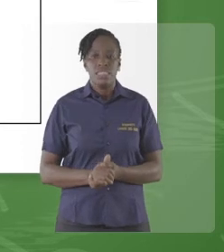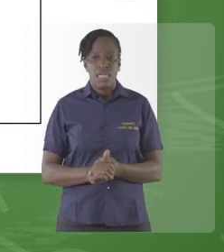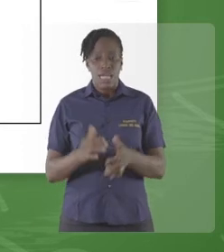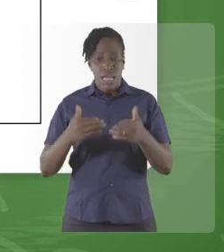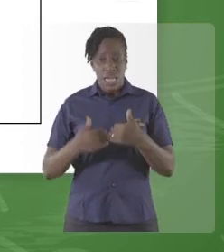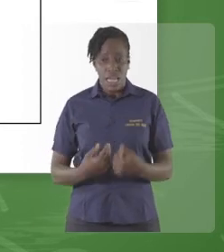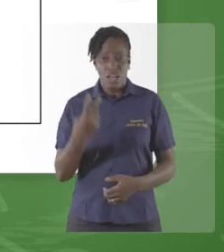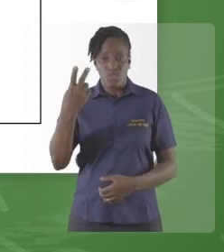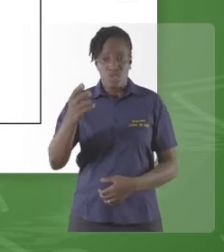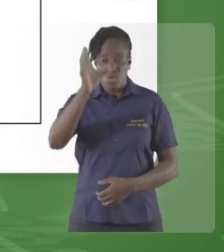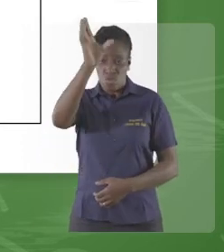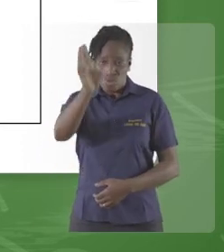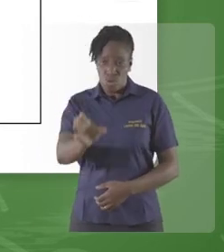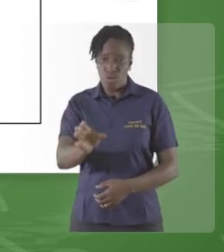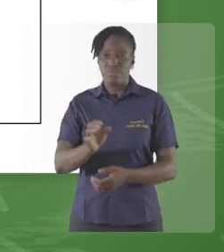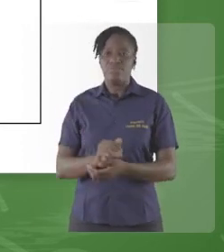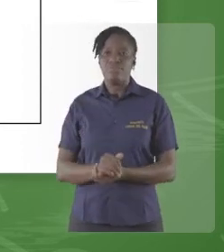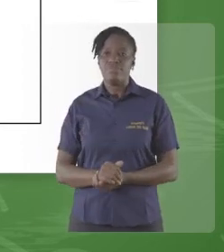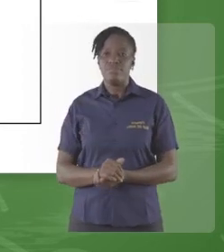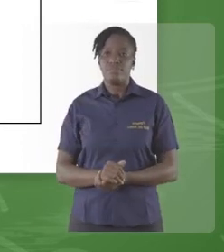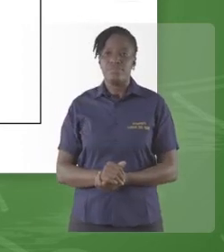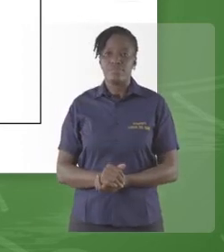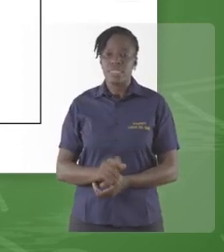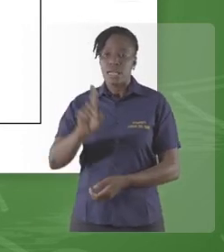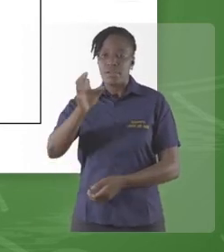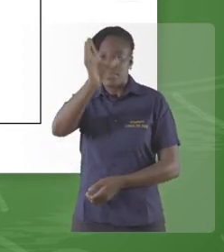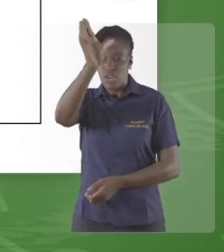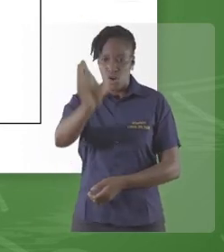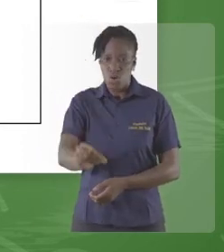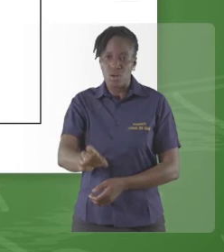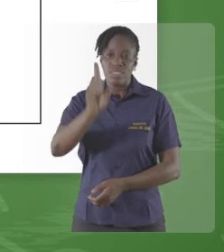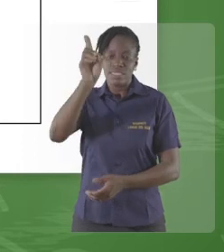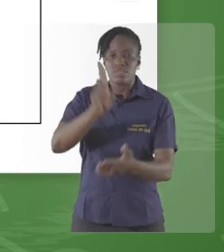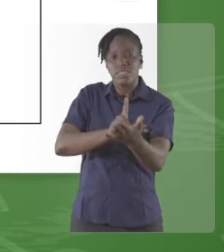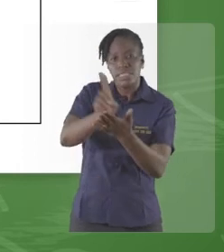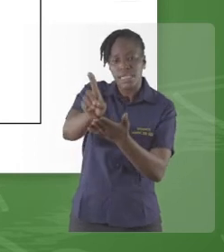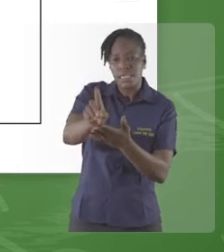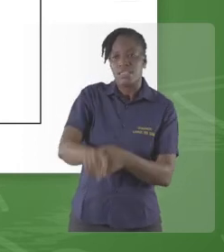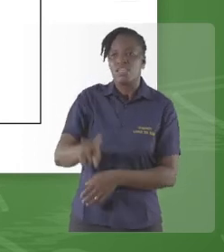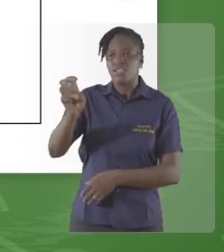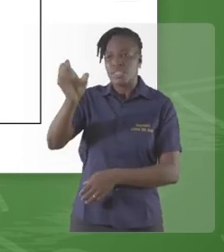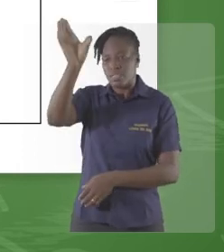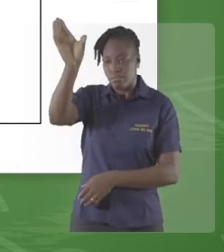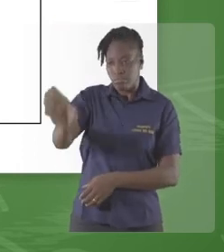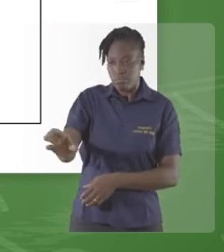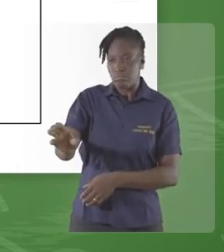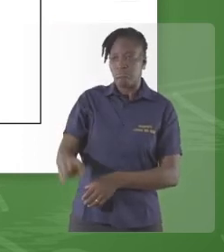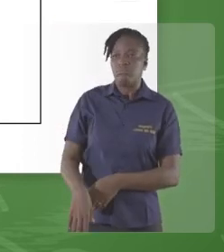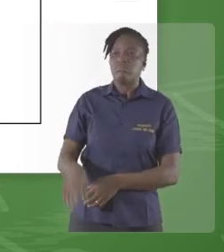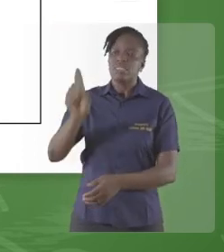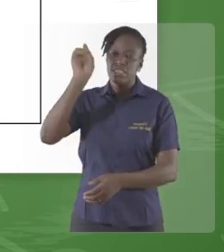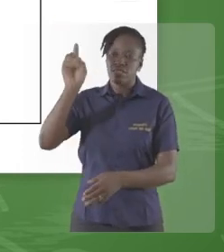colonnes. La première consacrée au discours direct et la seconde consacrée au